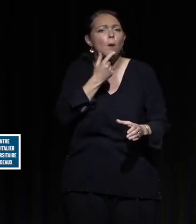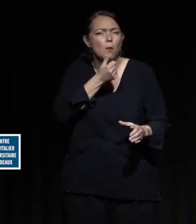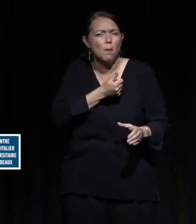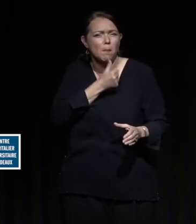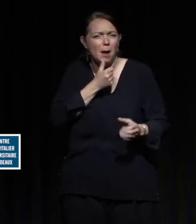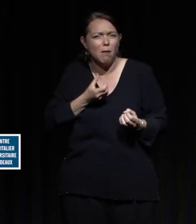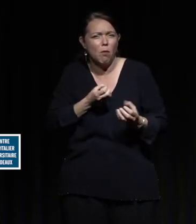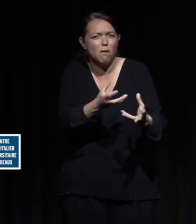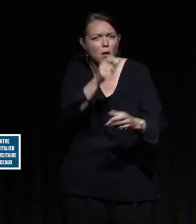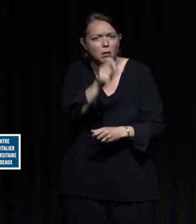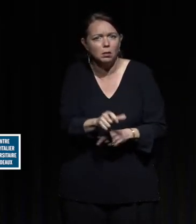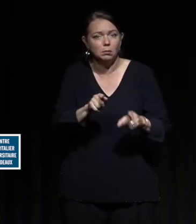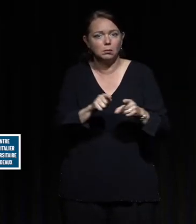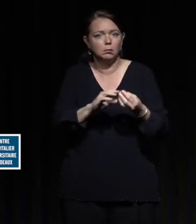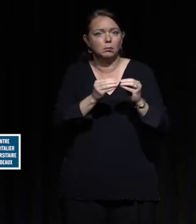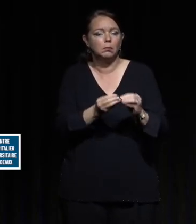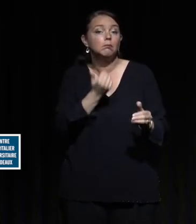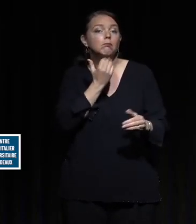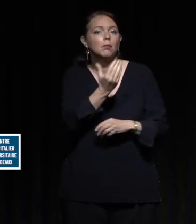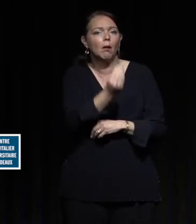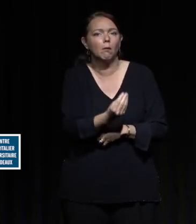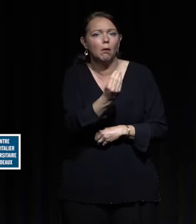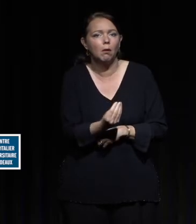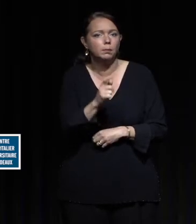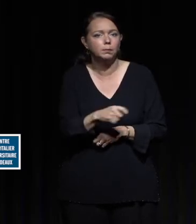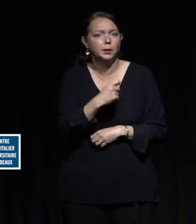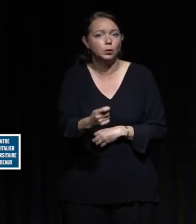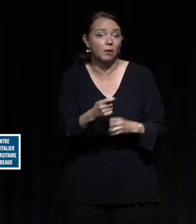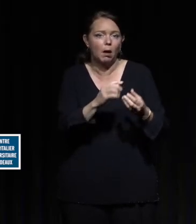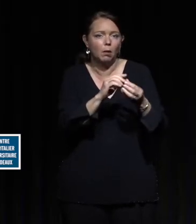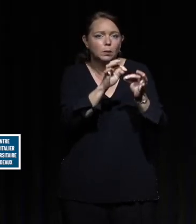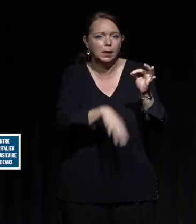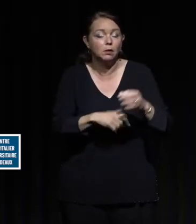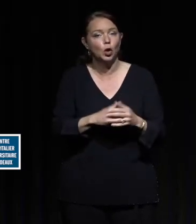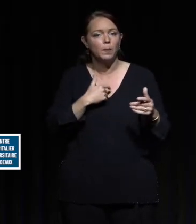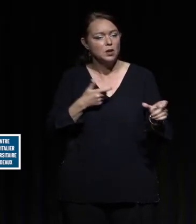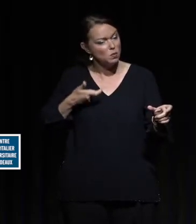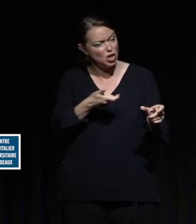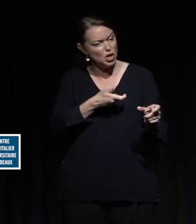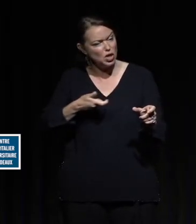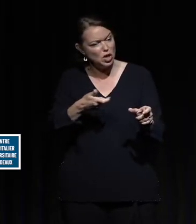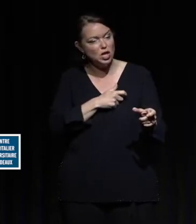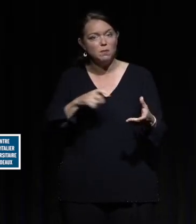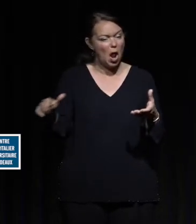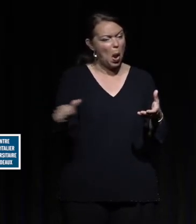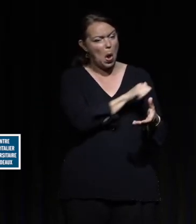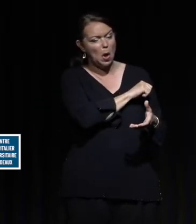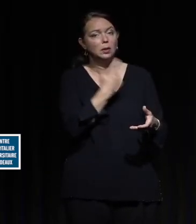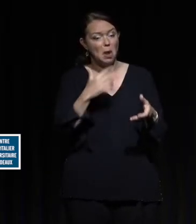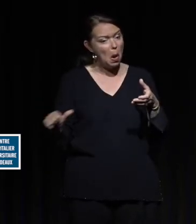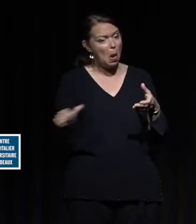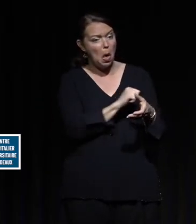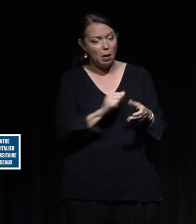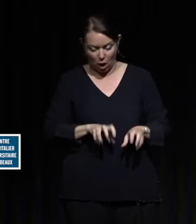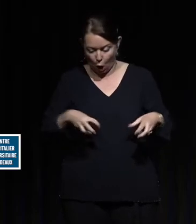potentiellement, ça impacte la fertilité. Et potentiellement, vous ne devez pas y aller avec un char d'assaut pour tout nettoyer. Parce que si vous nettoyez tout, il n'y aura plus d'ovaires.